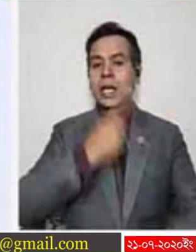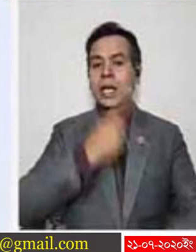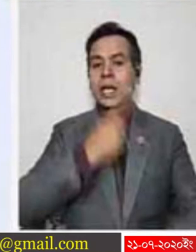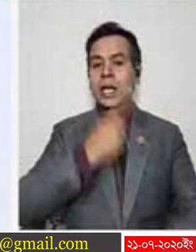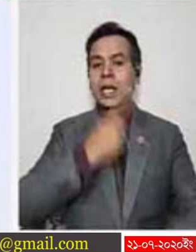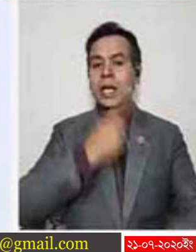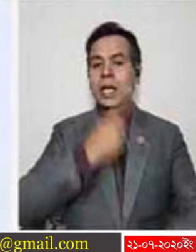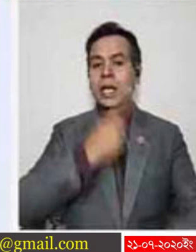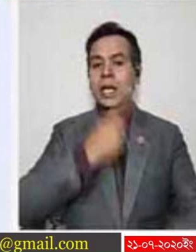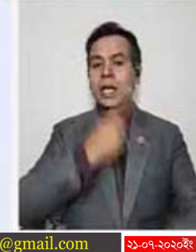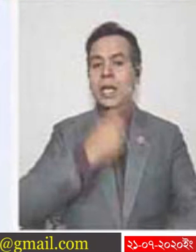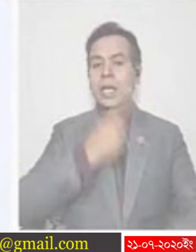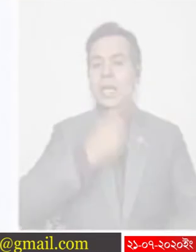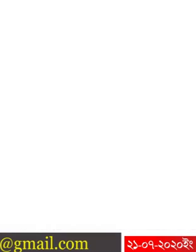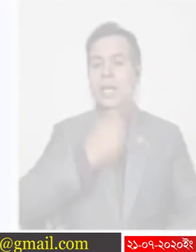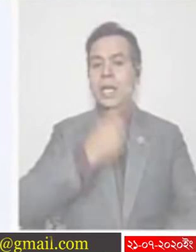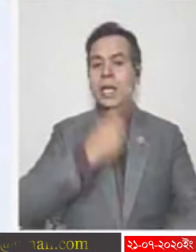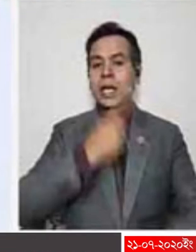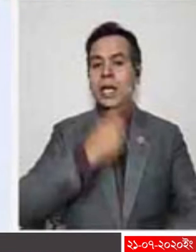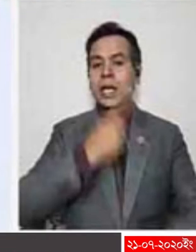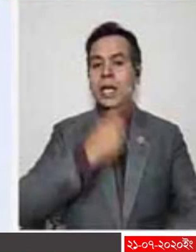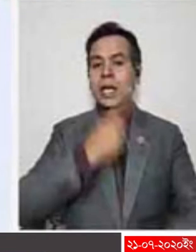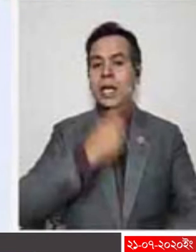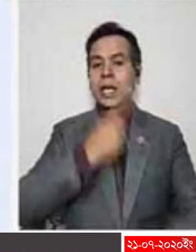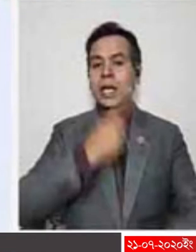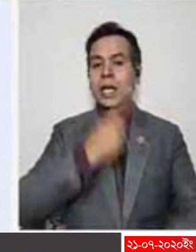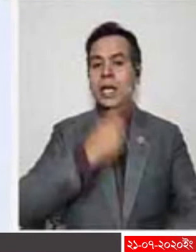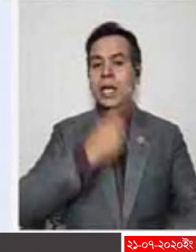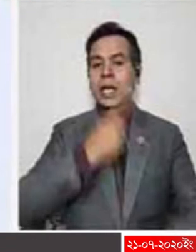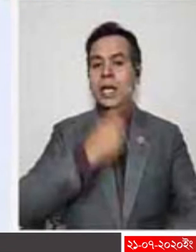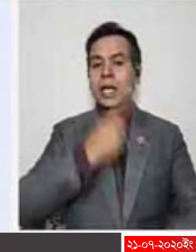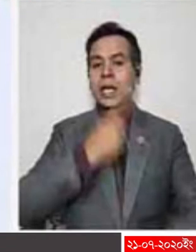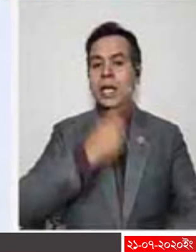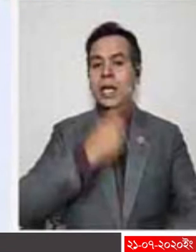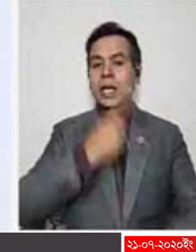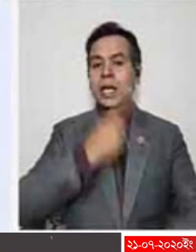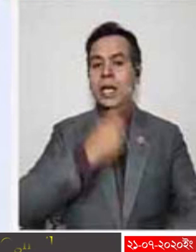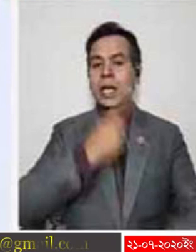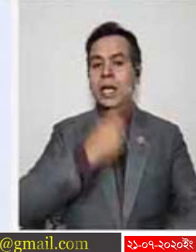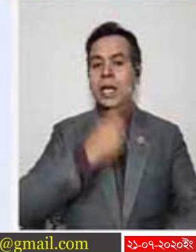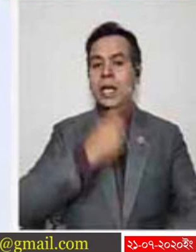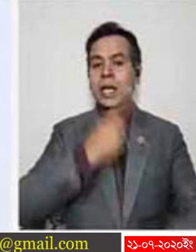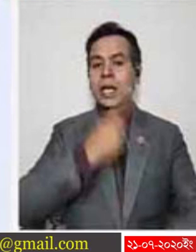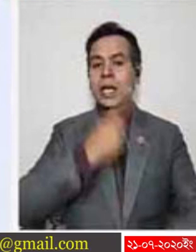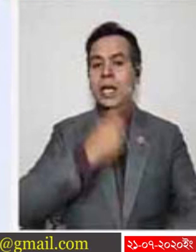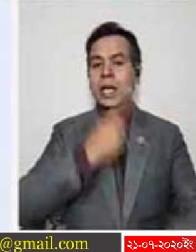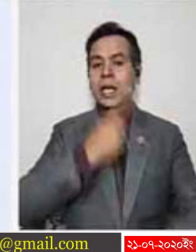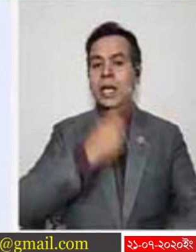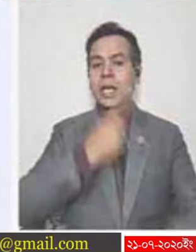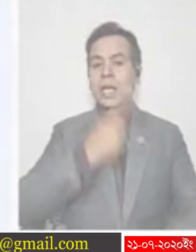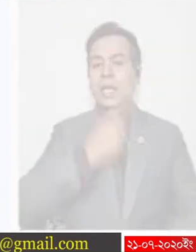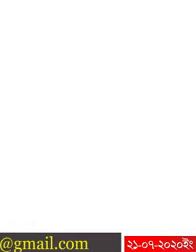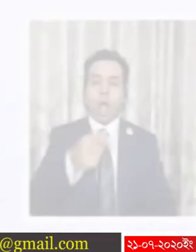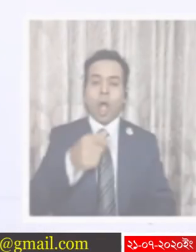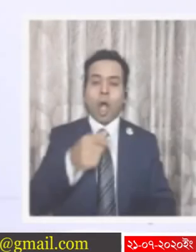আদা চা পান করতে হবে। সম্ভব হলে মৌসুমি ফল খাওয়া ও ফুসফুসের ব্যায়াম করা। এই সময় ধূমপান ত্যাগ